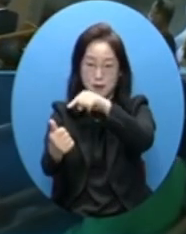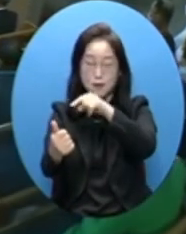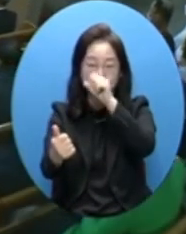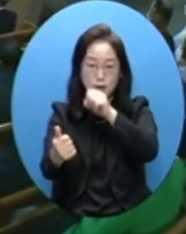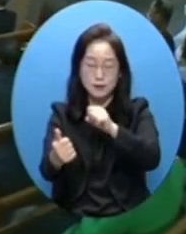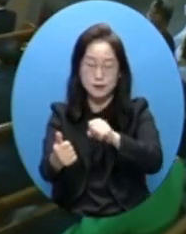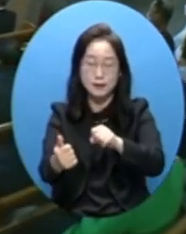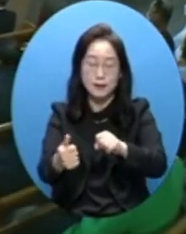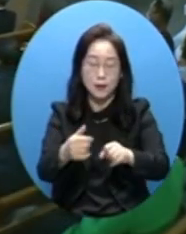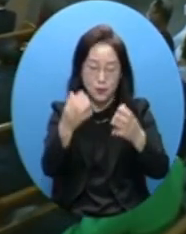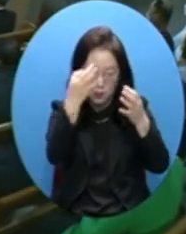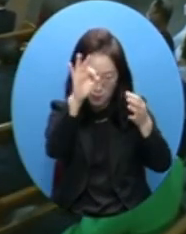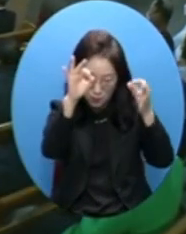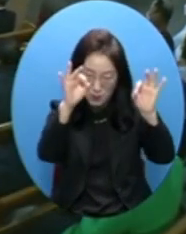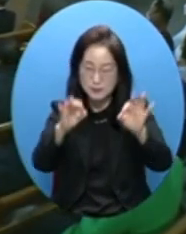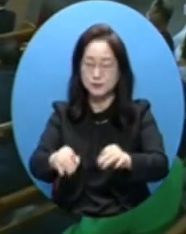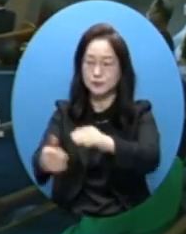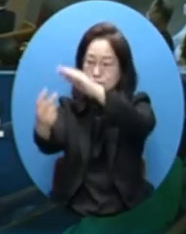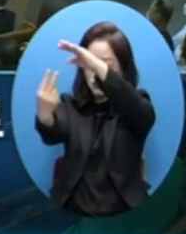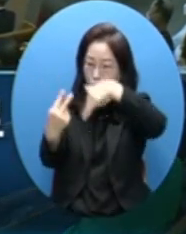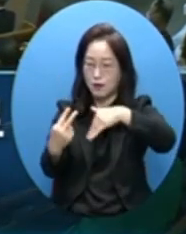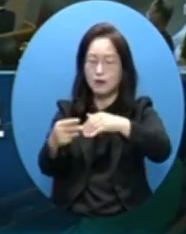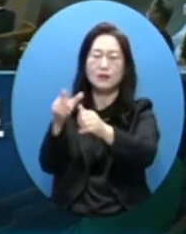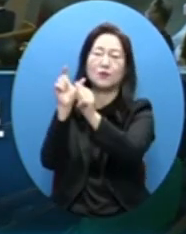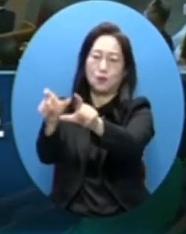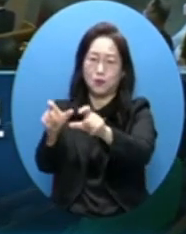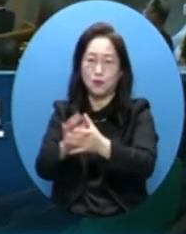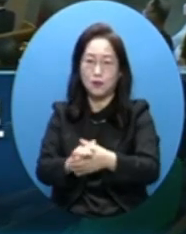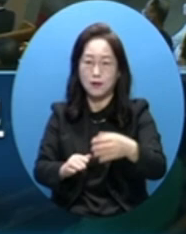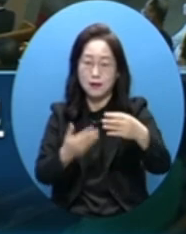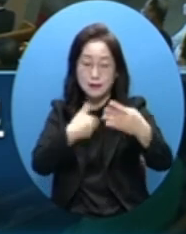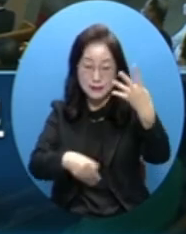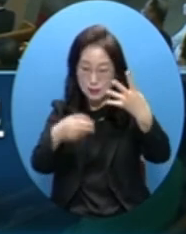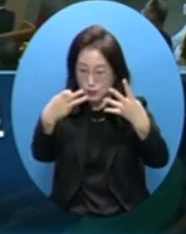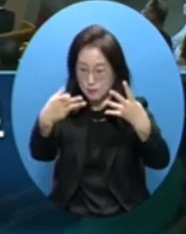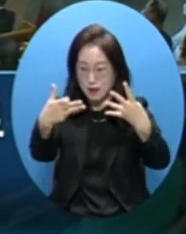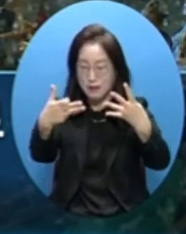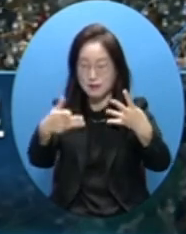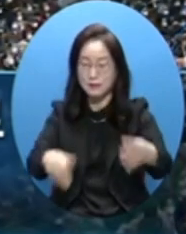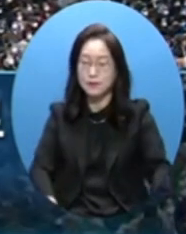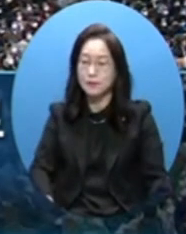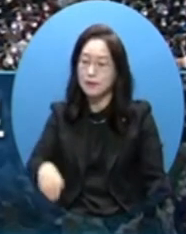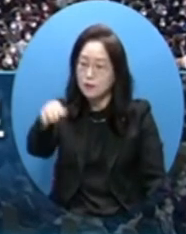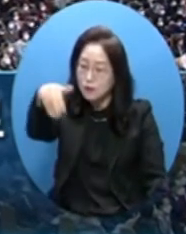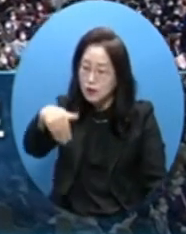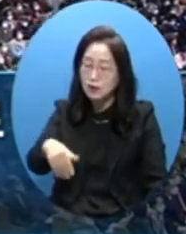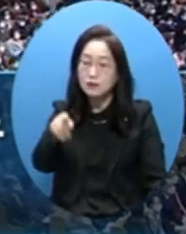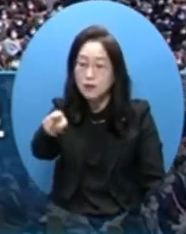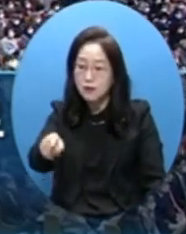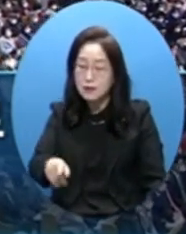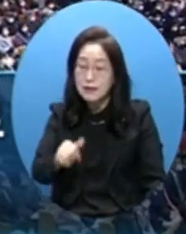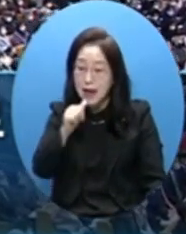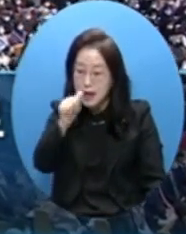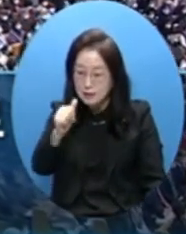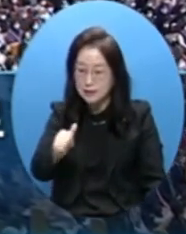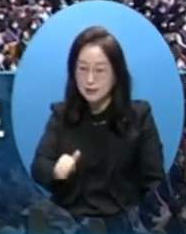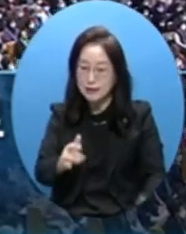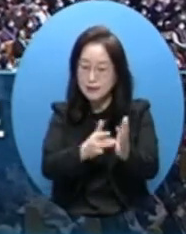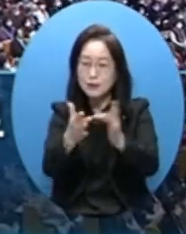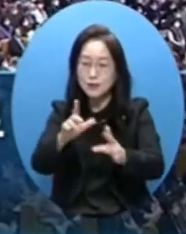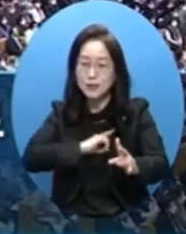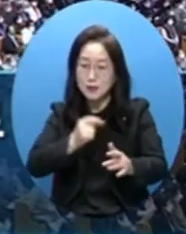그들을 불러내서 그들의 경고합니다. 4장 18절 21절입니다. 그들을 불러 경고하여 도무지 예수의 이름으로 말하지도